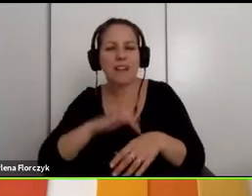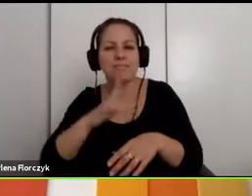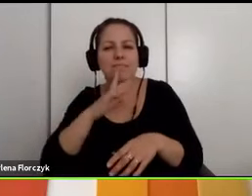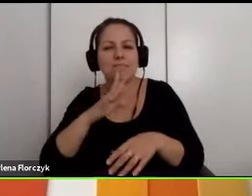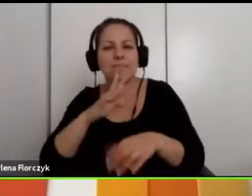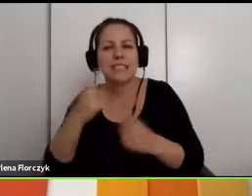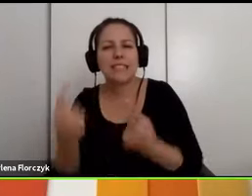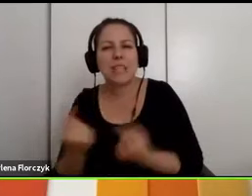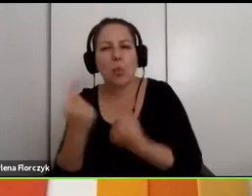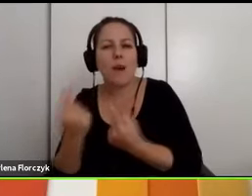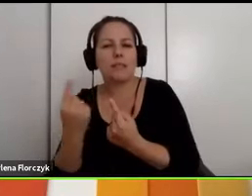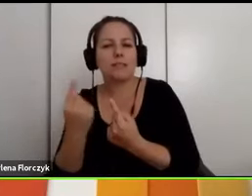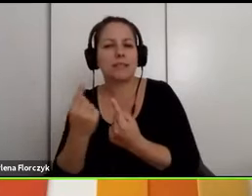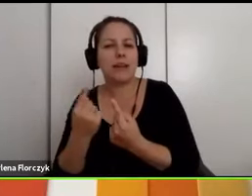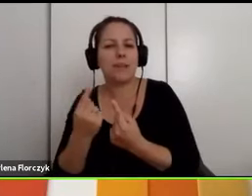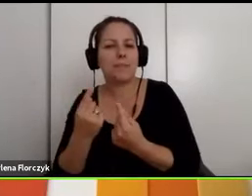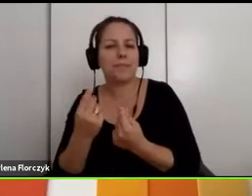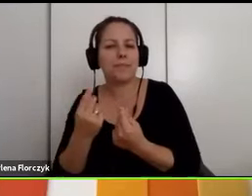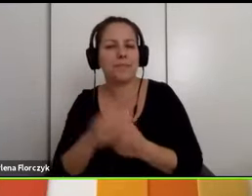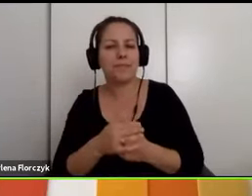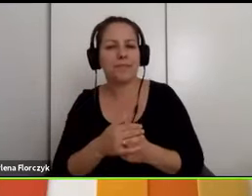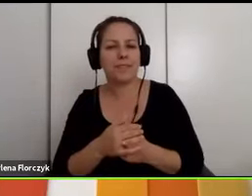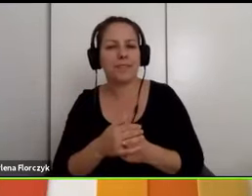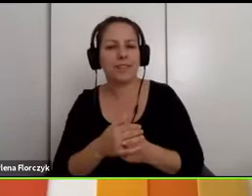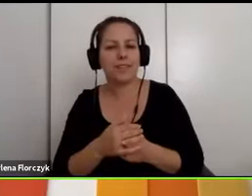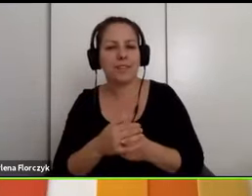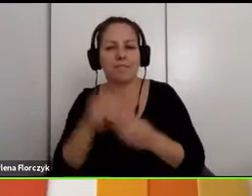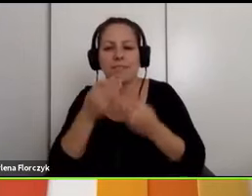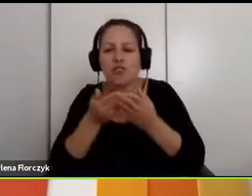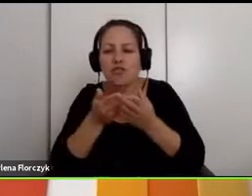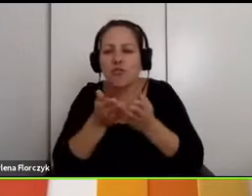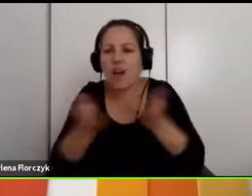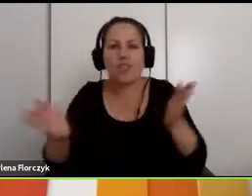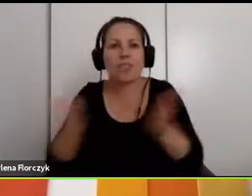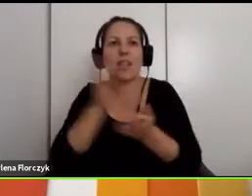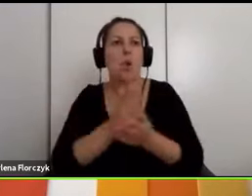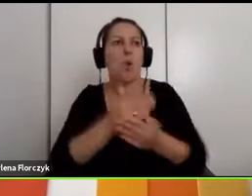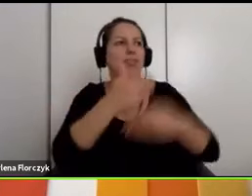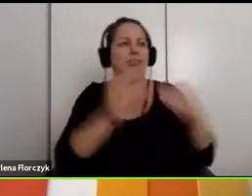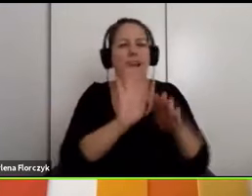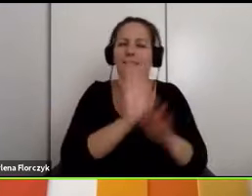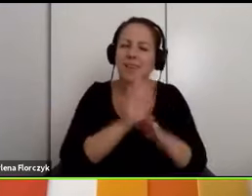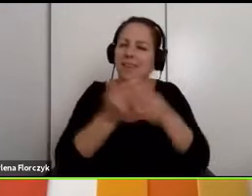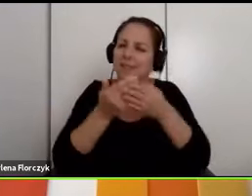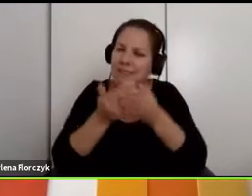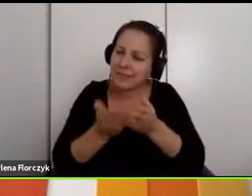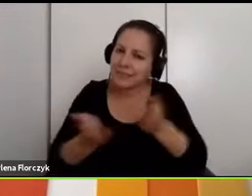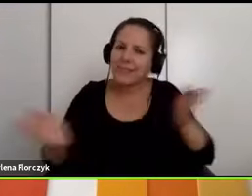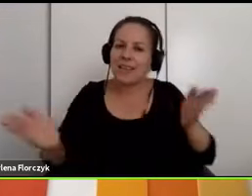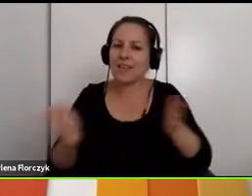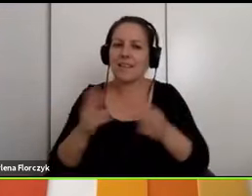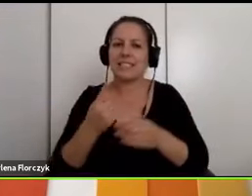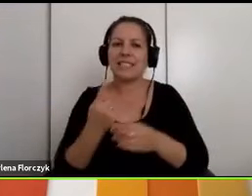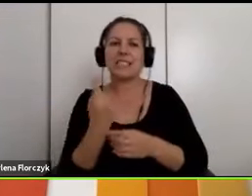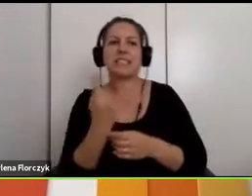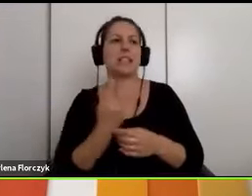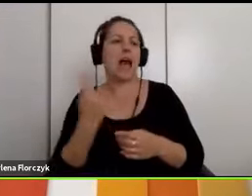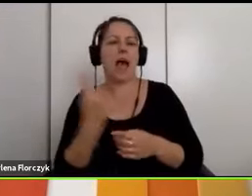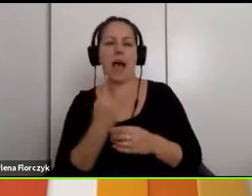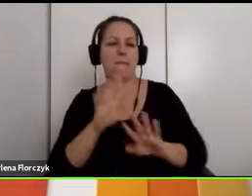sytuacji, takiej szerzej niż teatralna, myślę. Żeby sam nie był